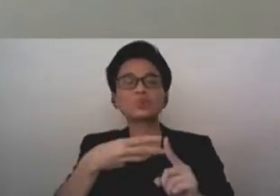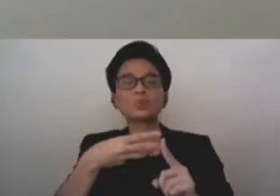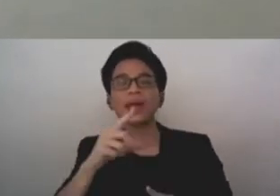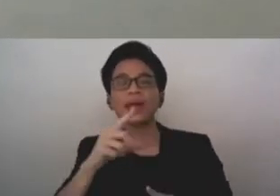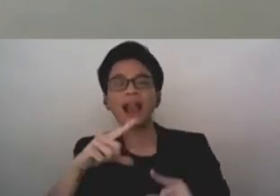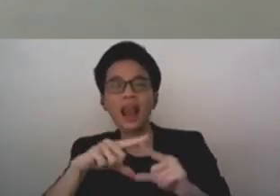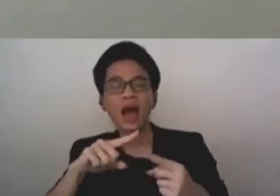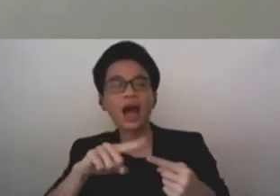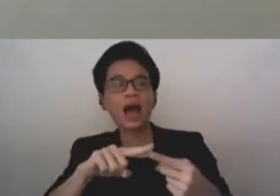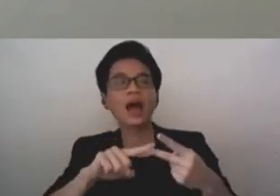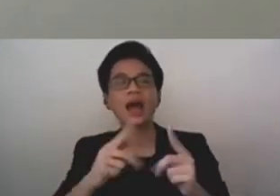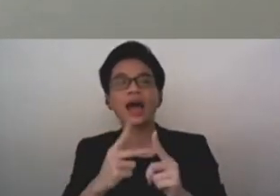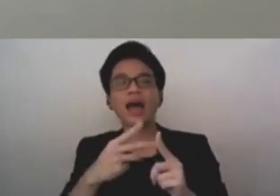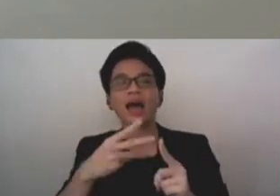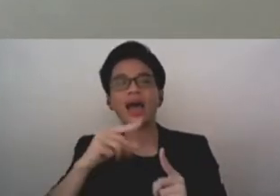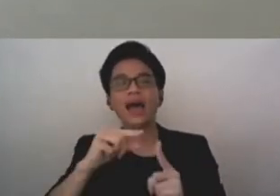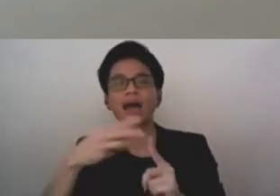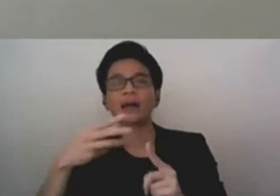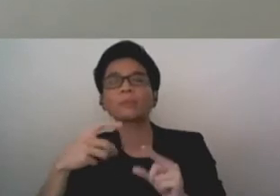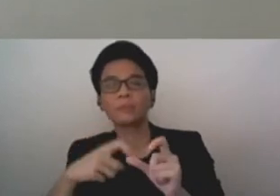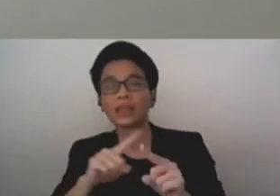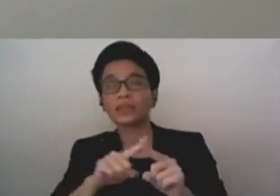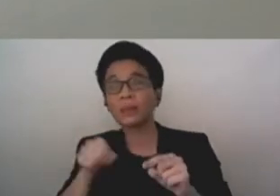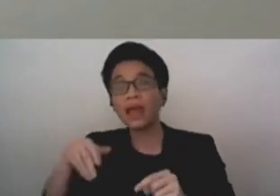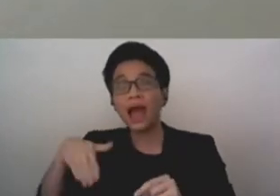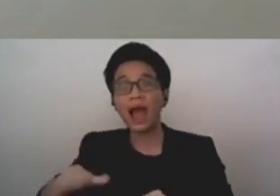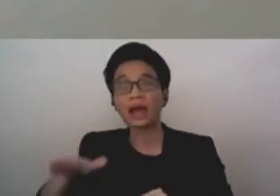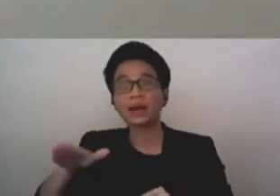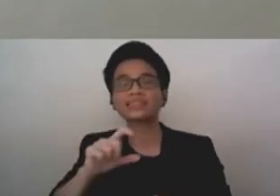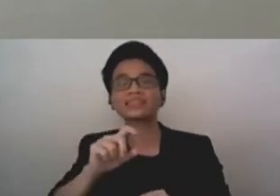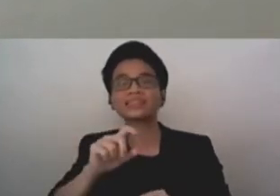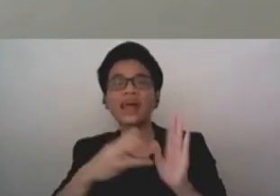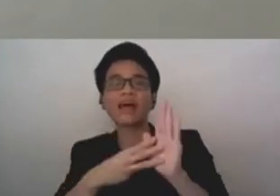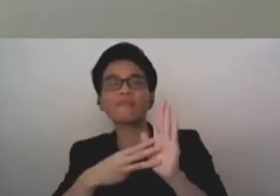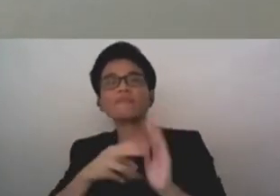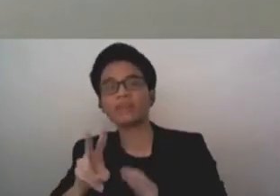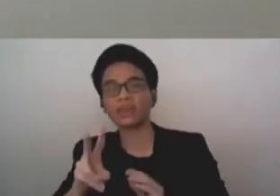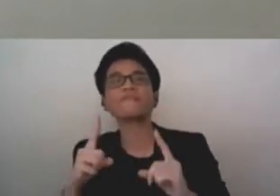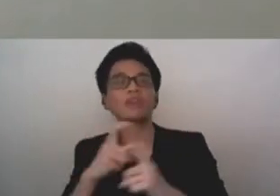saya punyanya CMV, jadi cytomegalovirus. Nah, itu mungkin